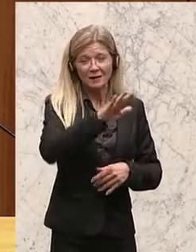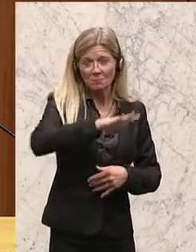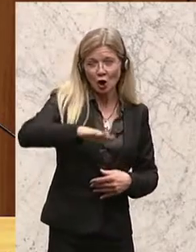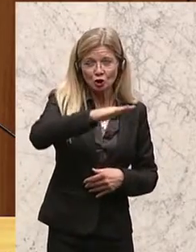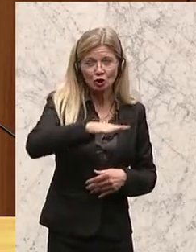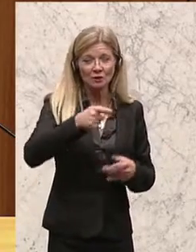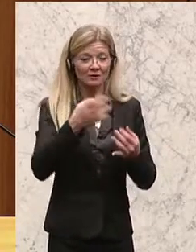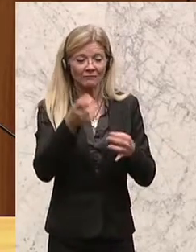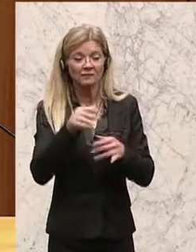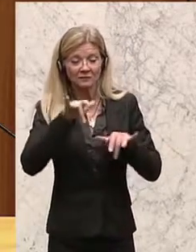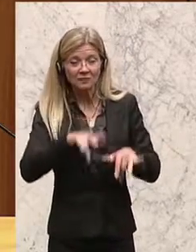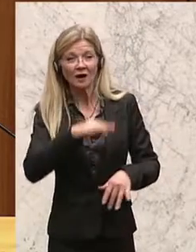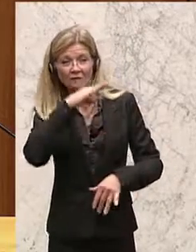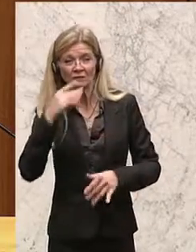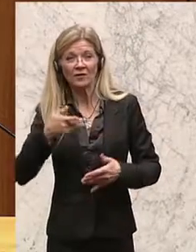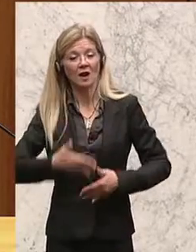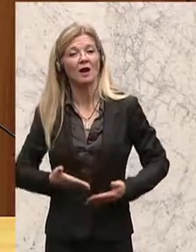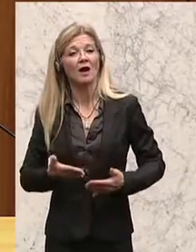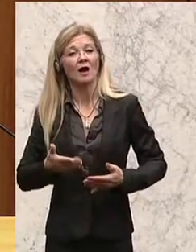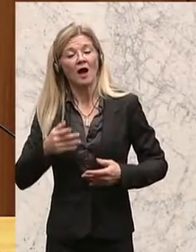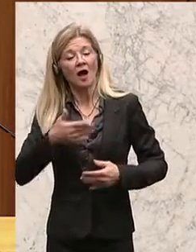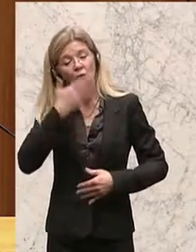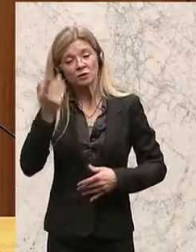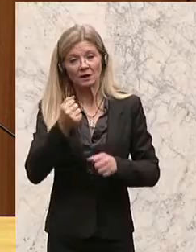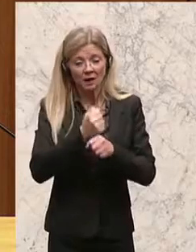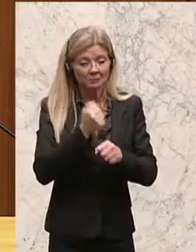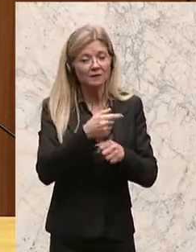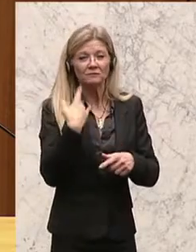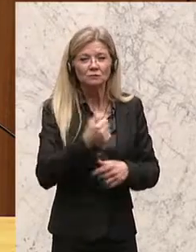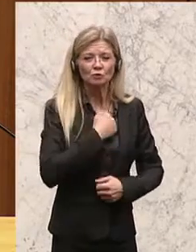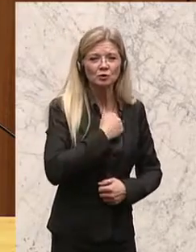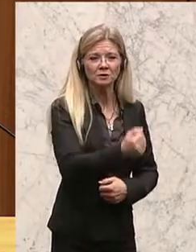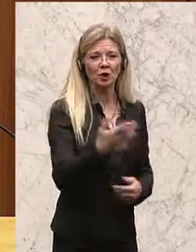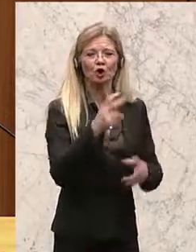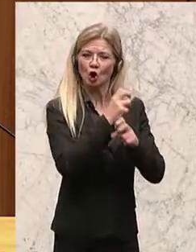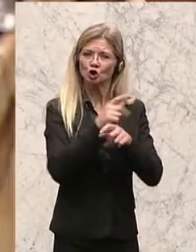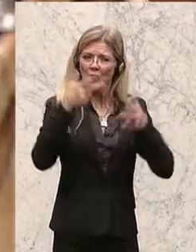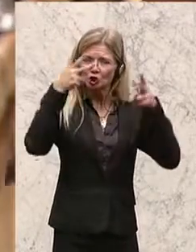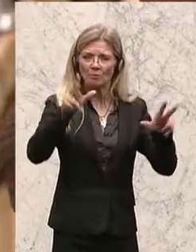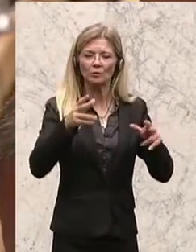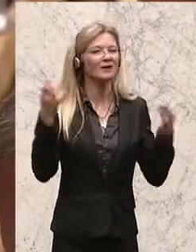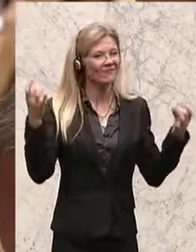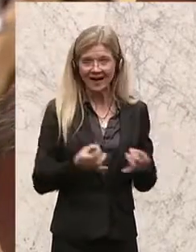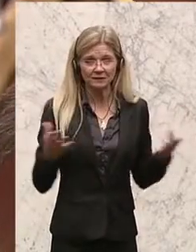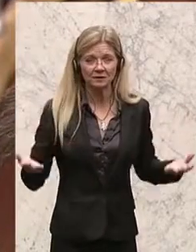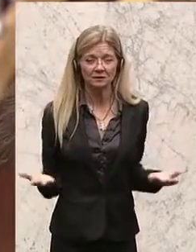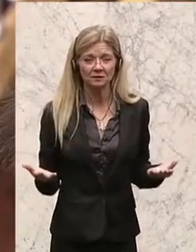endlich einmal auch etwas trauen und zwar wie wenig wir als österreichische republik dass wir sagen